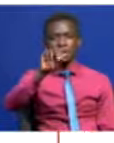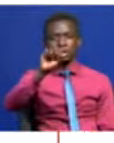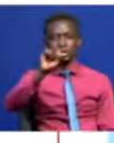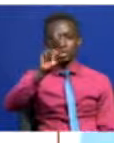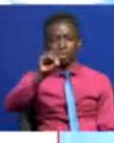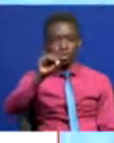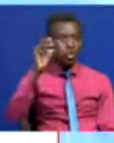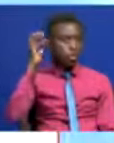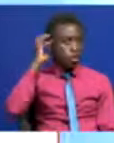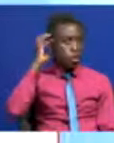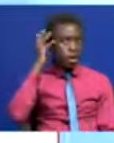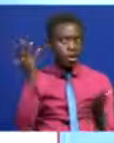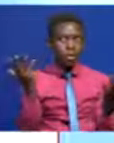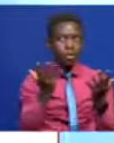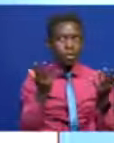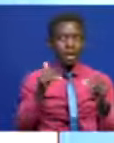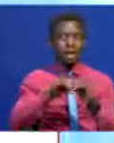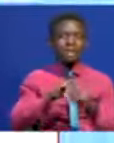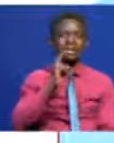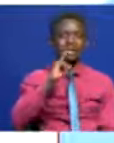Nairobi.